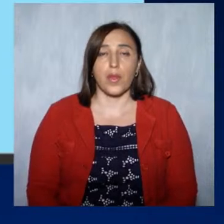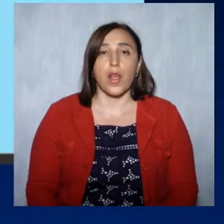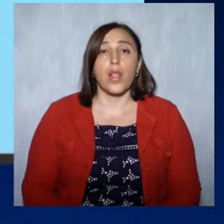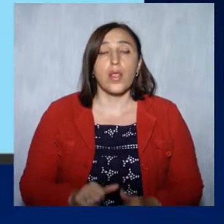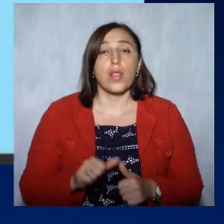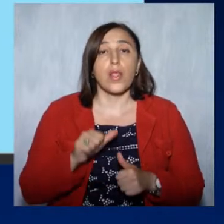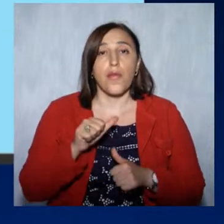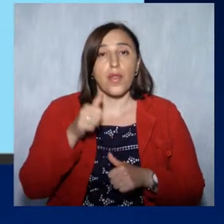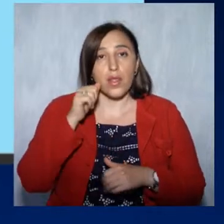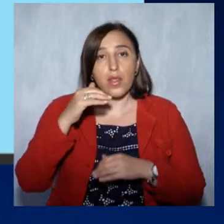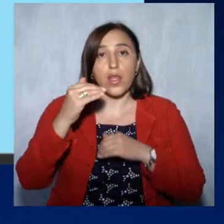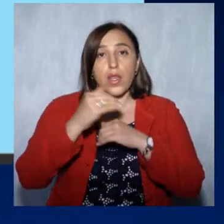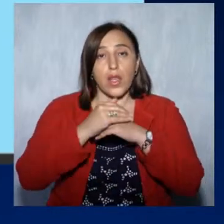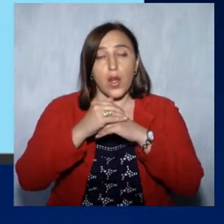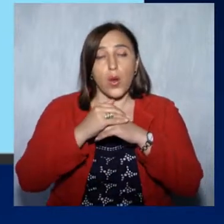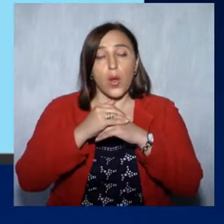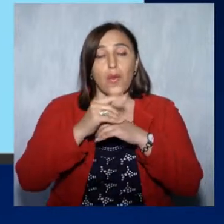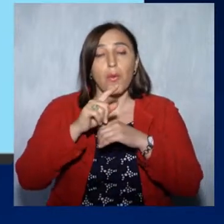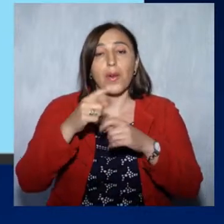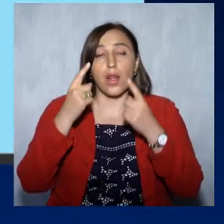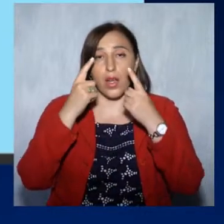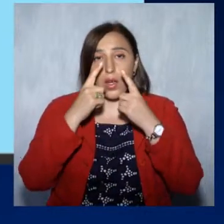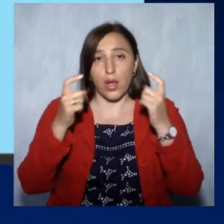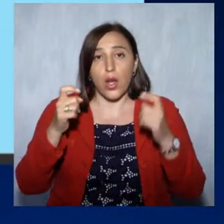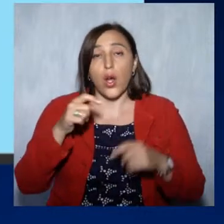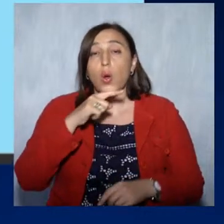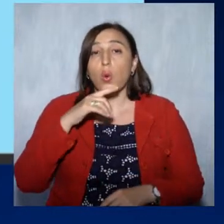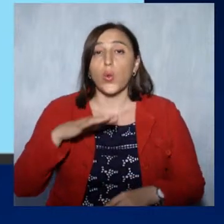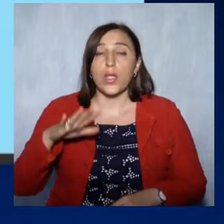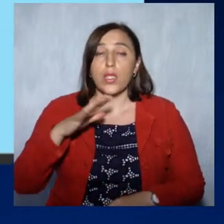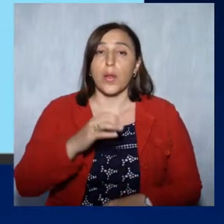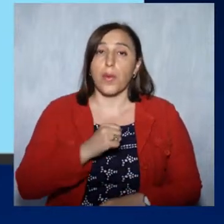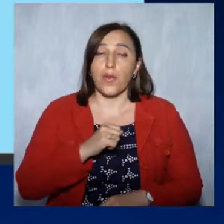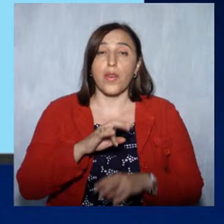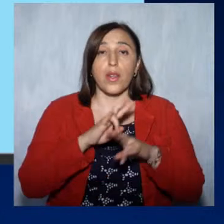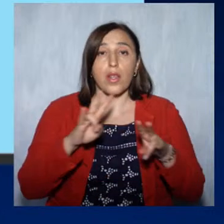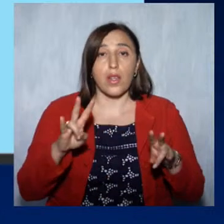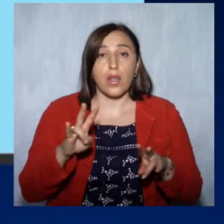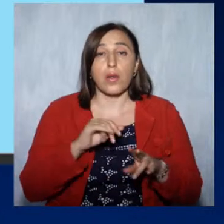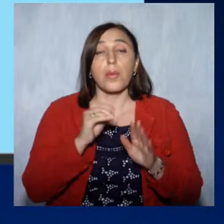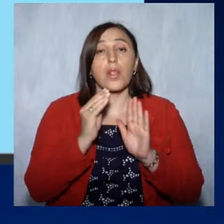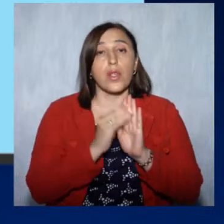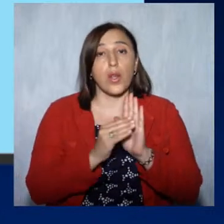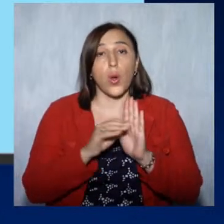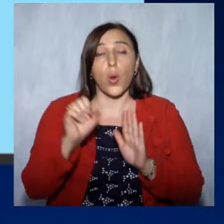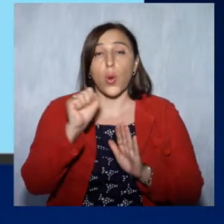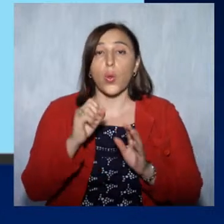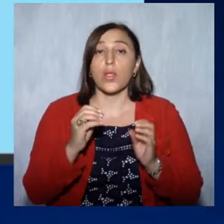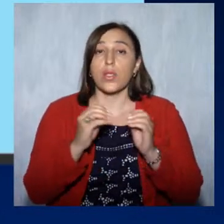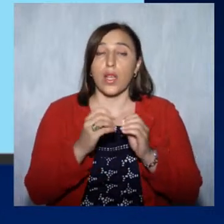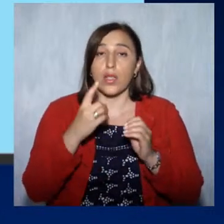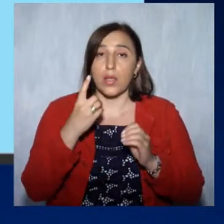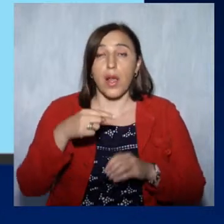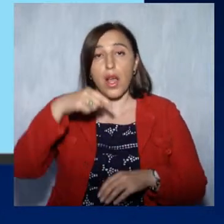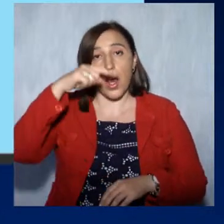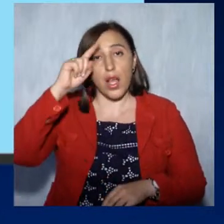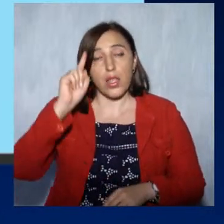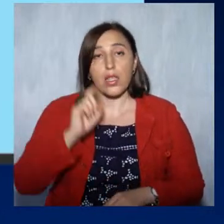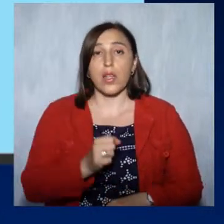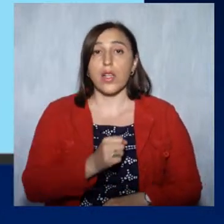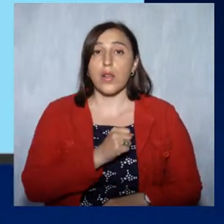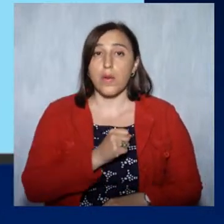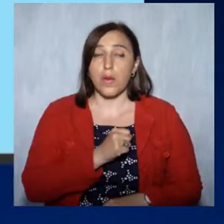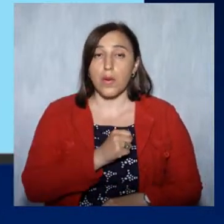Մասնավորապես 3-3-ով տարածած հայտարարությամբ Ռուսաստանի պաշտպանության նախարարությունը նշում է, որ օգոստոսի 11-ին ադրբեջանի զինված ուժերի